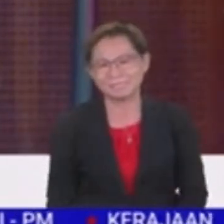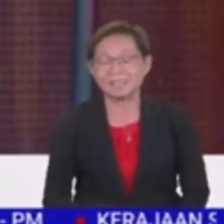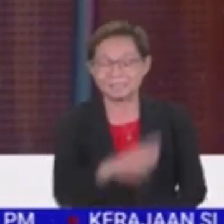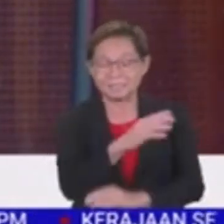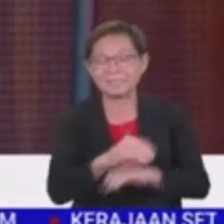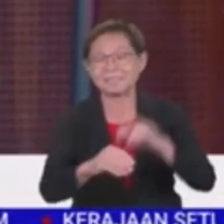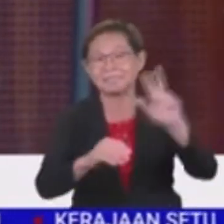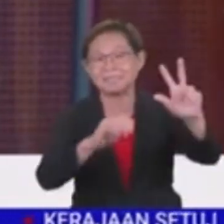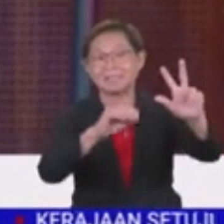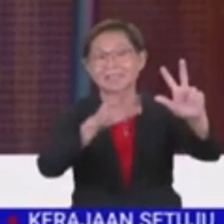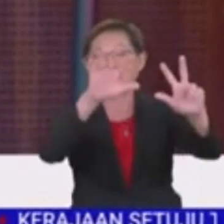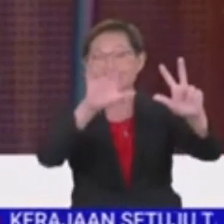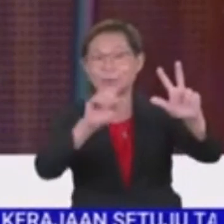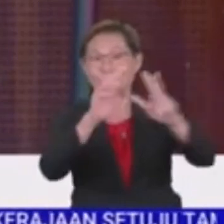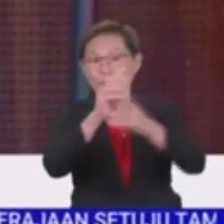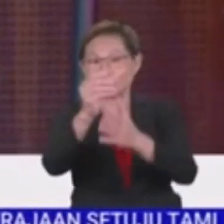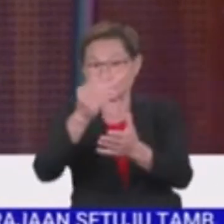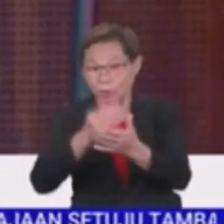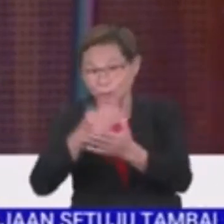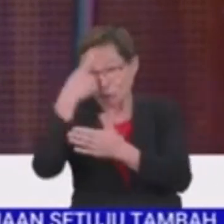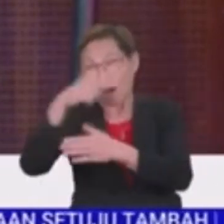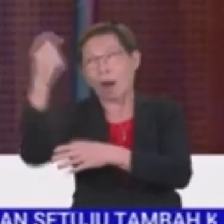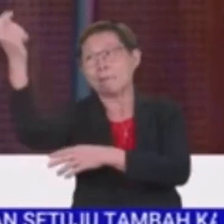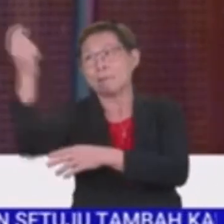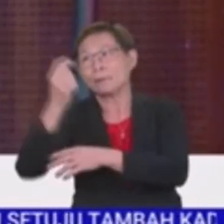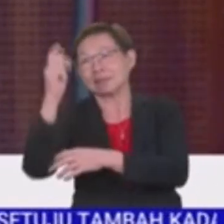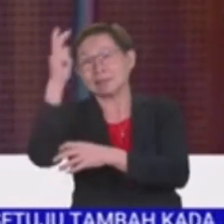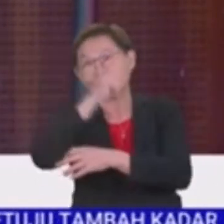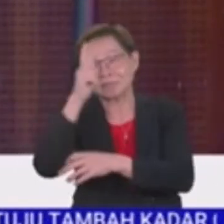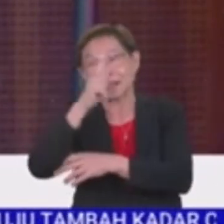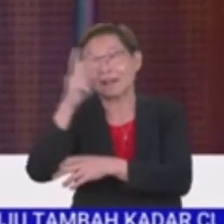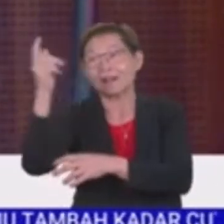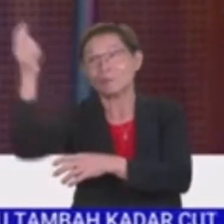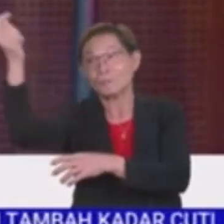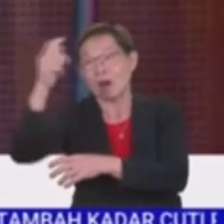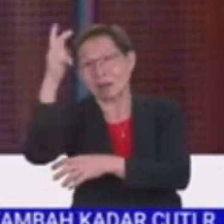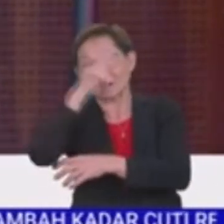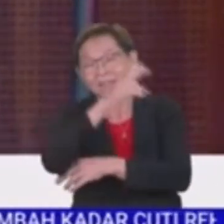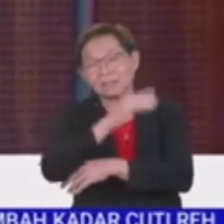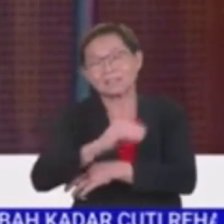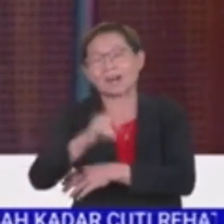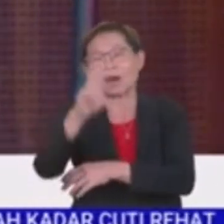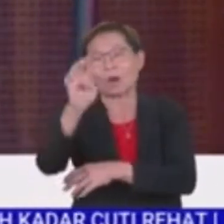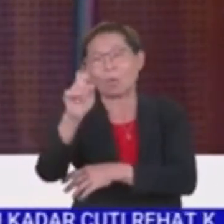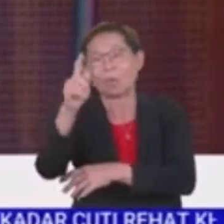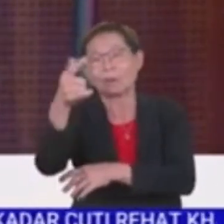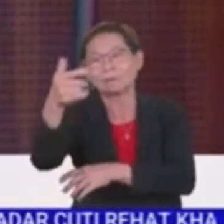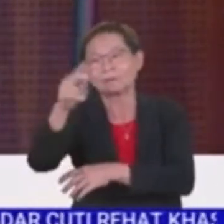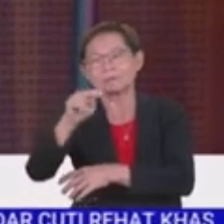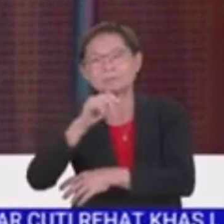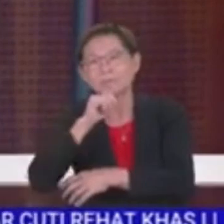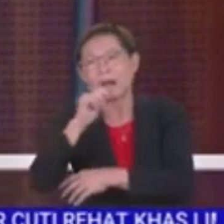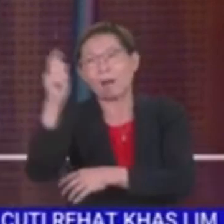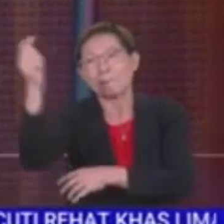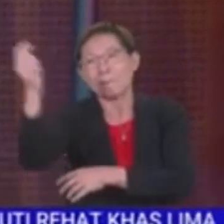dan RM350 bagi pesara kerajaan dan veteran tidak